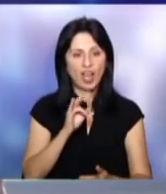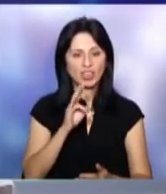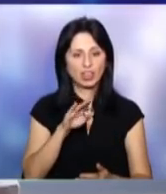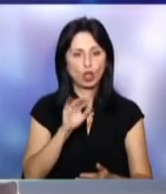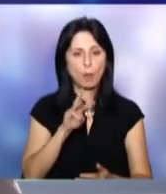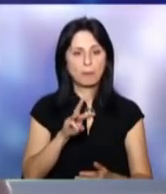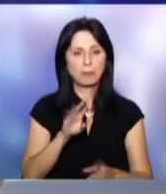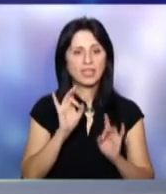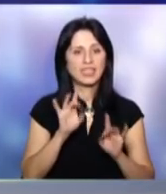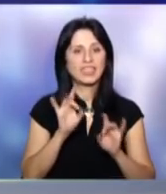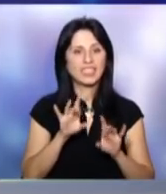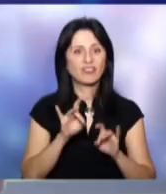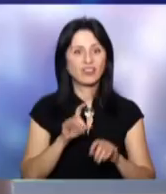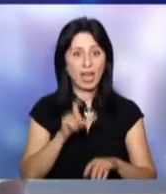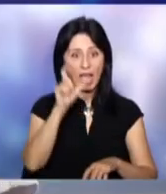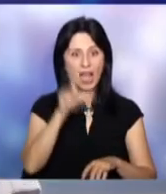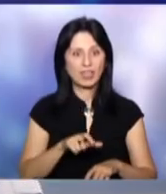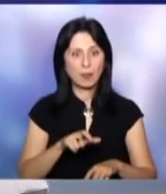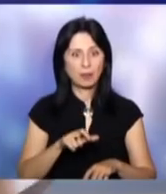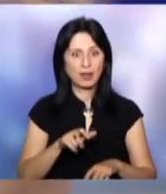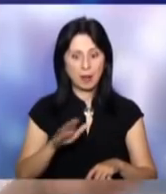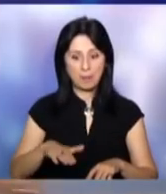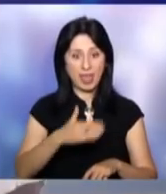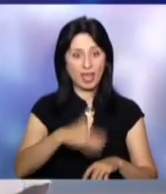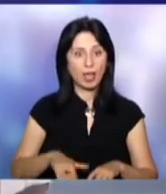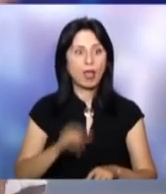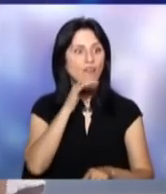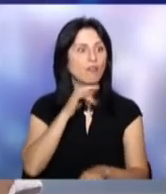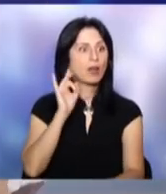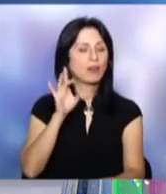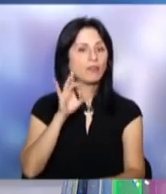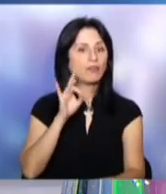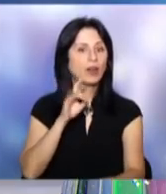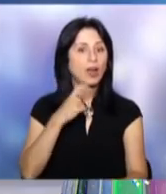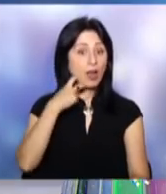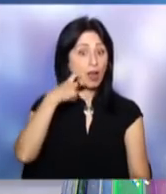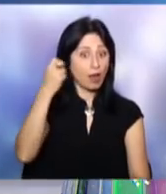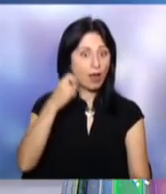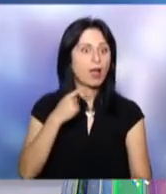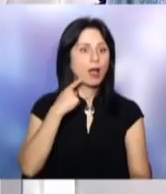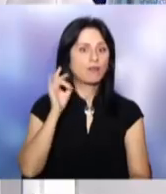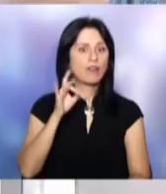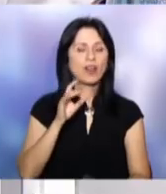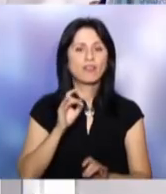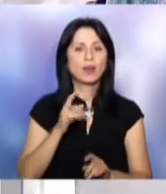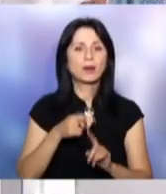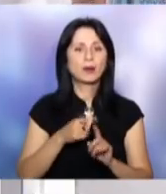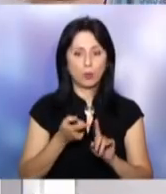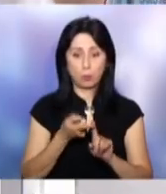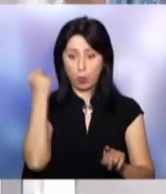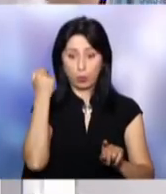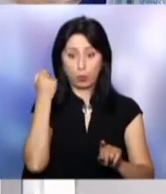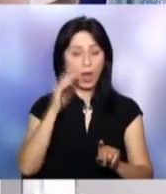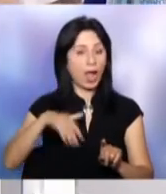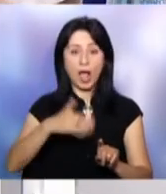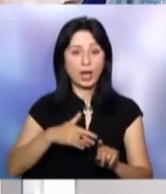ტკივილების, ფანტომური კიდურის, რომ ადამიანს მოჰკვეთეს ფეხი, ხელი, ამოღეს კბილი და ტკივა კისკი. ტკივატონოს ტკივა ის ორგანო, რომელიც მას